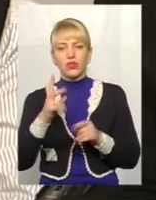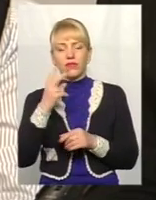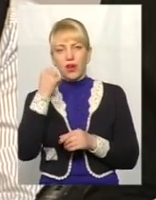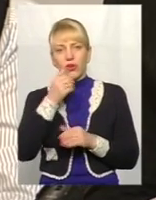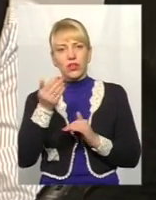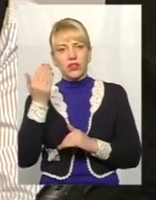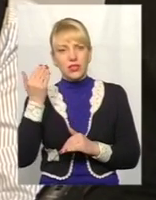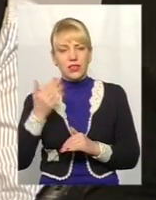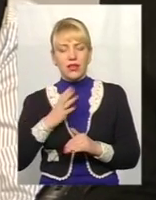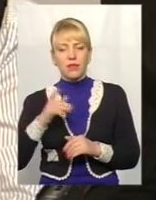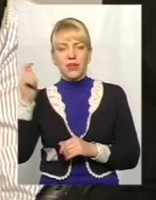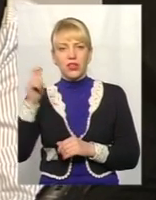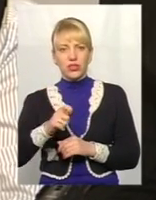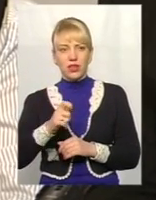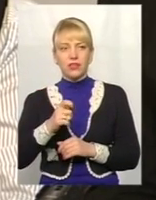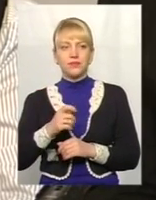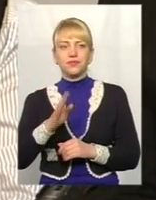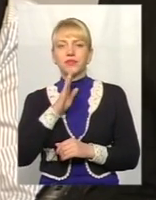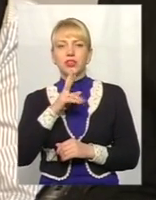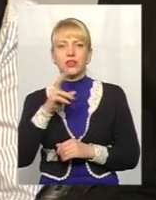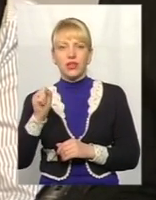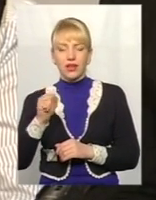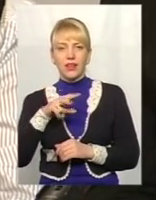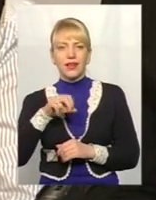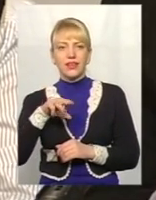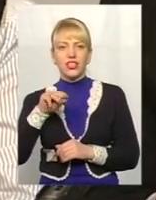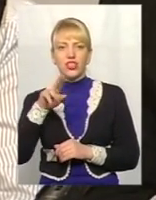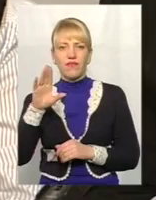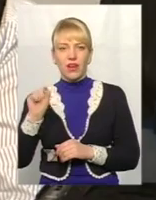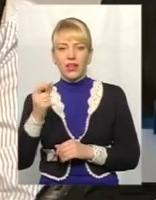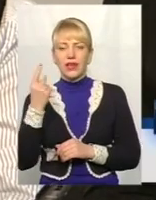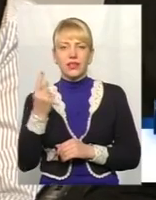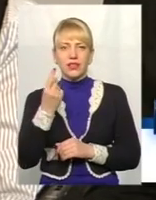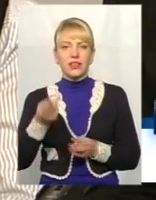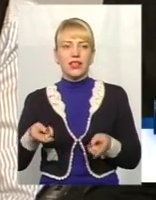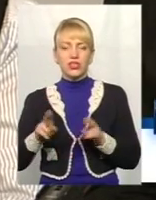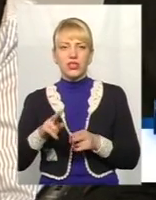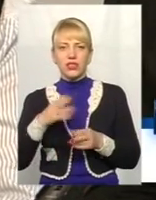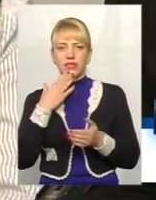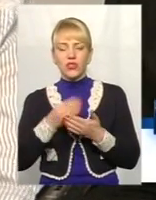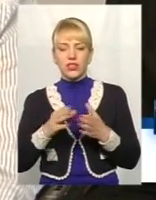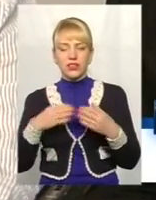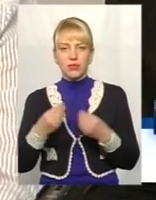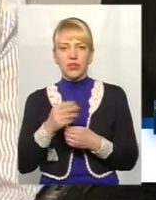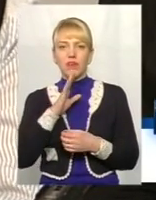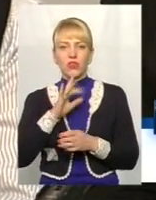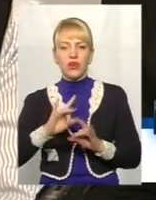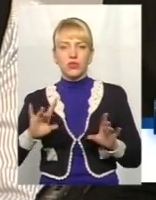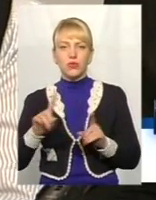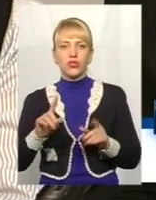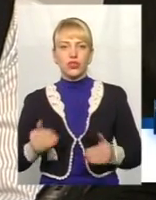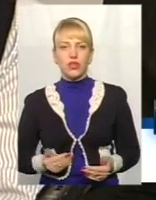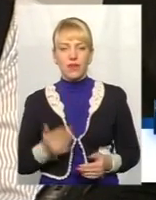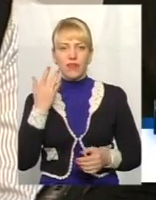назад приїжджала жителька Летичева, вона єдина осталася своєї сім'ї, і вона розповідала, живе зараз